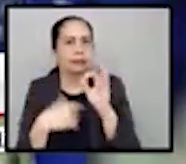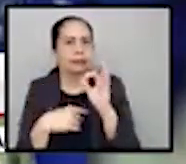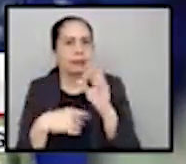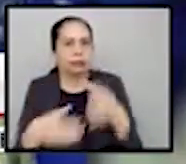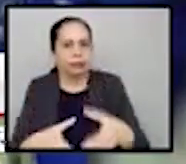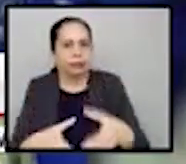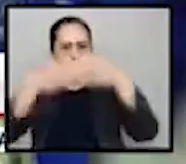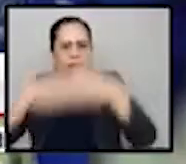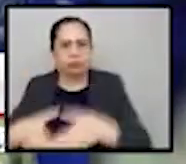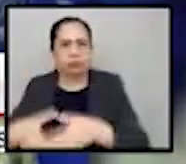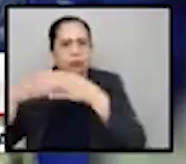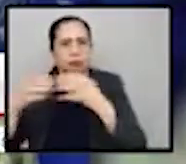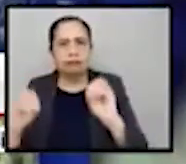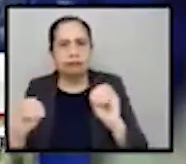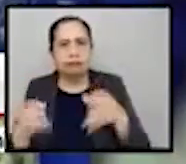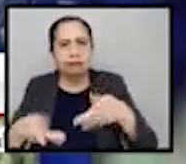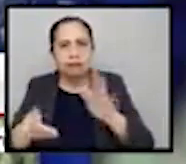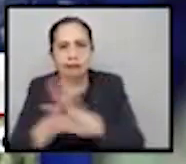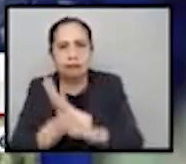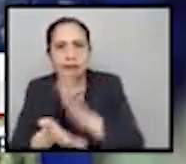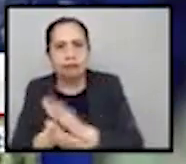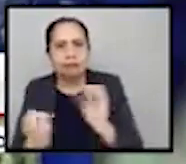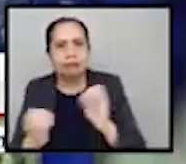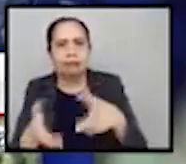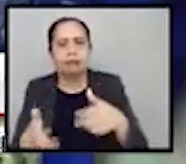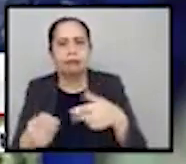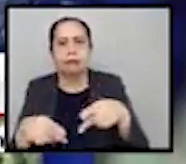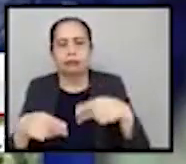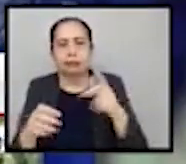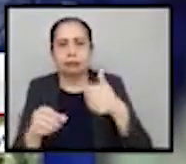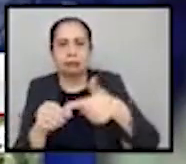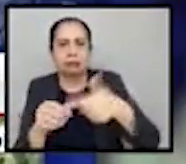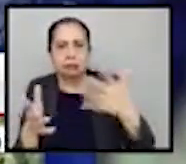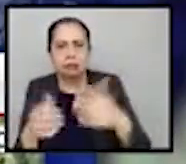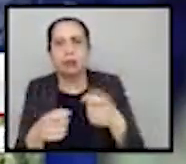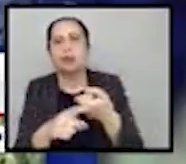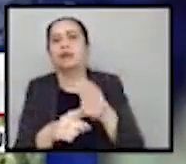hindi dokumentadong petroleum products na pag-alamang galing pa